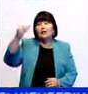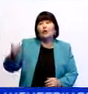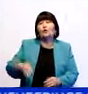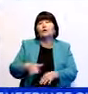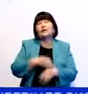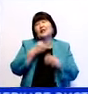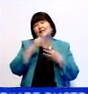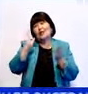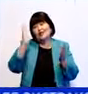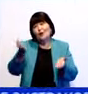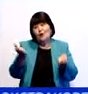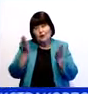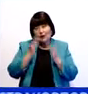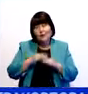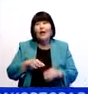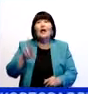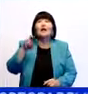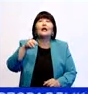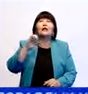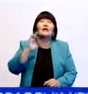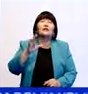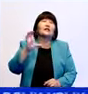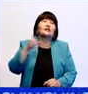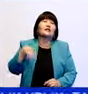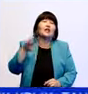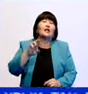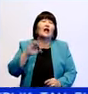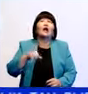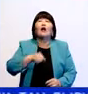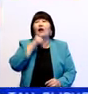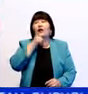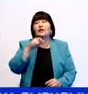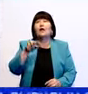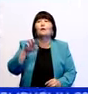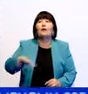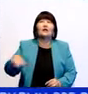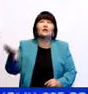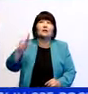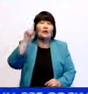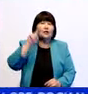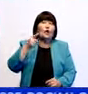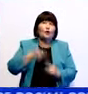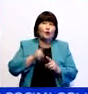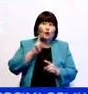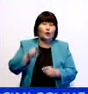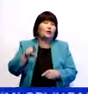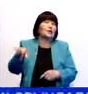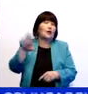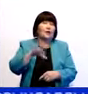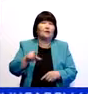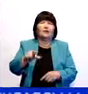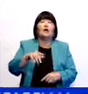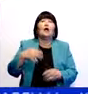ұзақ болсын. Рахмет. Яхия Тасыровты Сырдария ауданындағы алдыңғы буын аға да балғын бала да жақсы біледі. Өйткені өрісті өлкеде мылтық